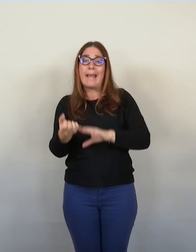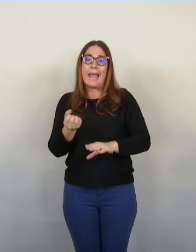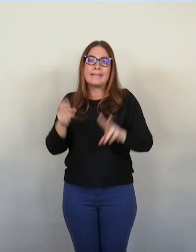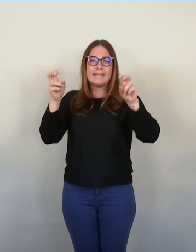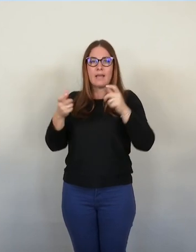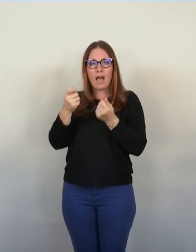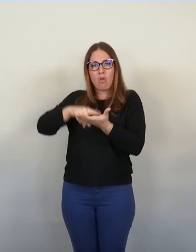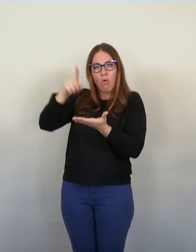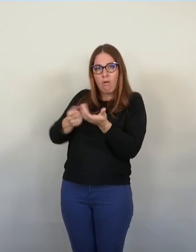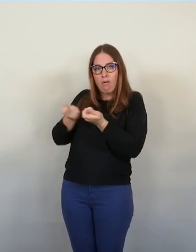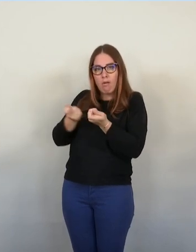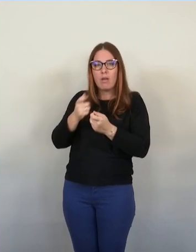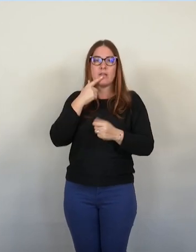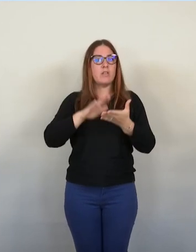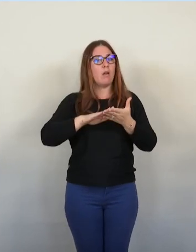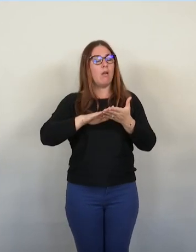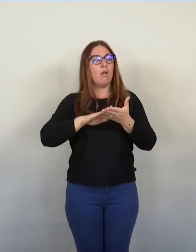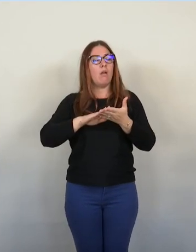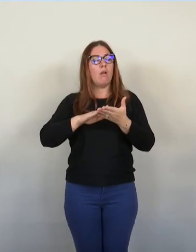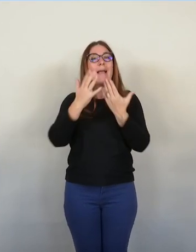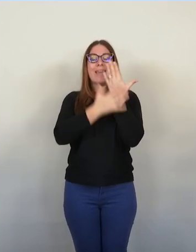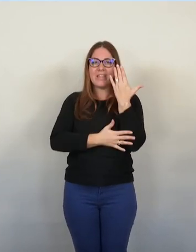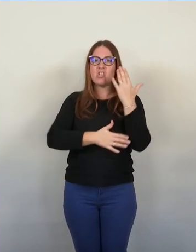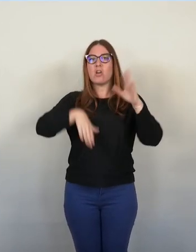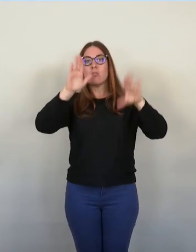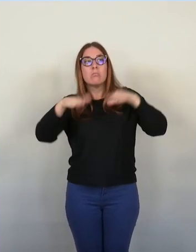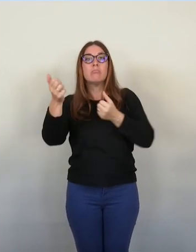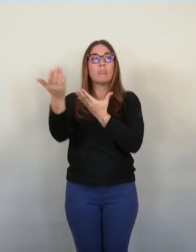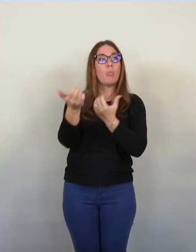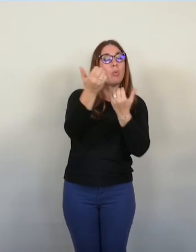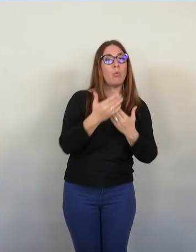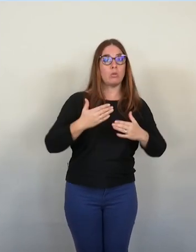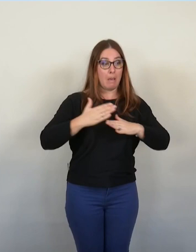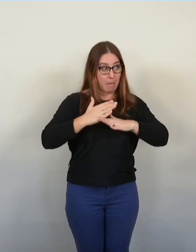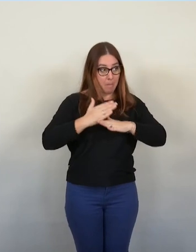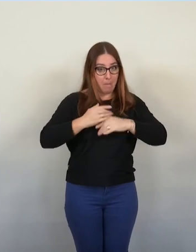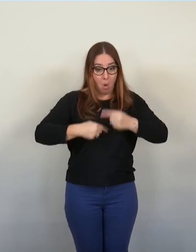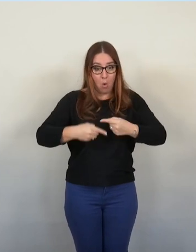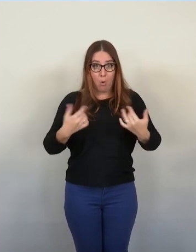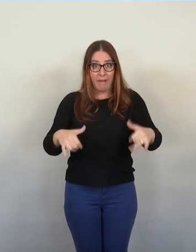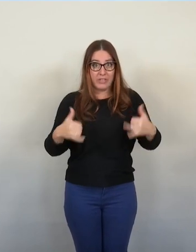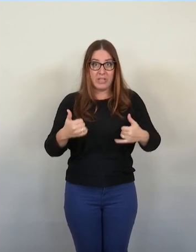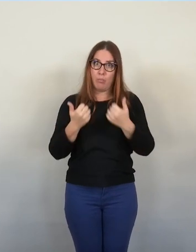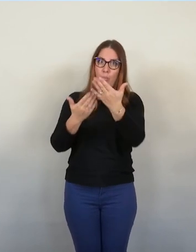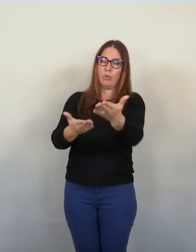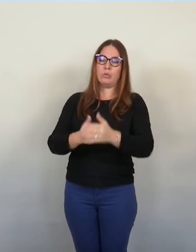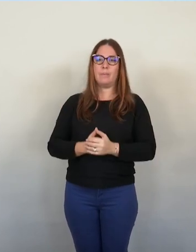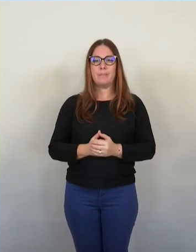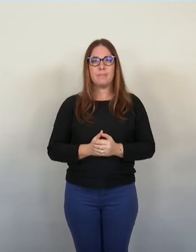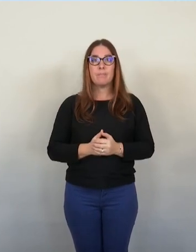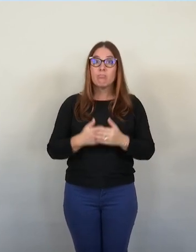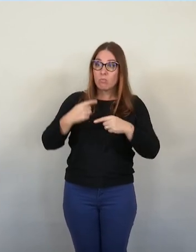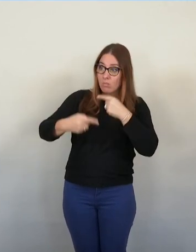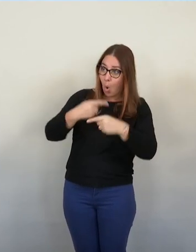définis dans les cahers des charges des appels à maîtrise d'ouvrage ces cahés des charges sont à ce jour en cours de finalisation pouvez-vous nous dire où nous en